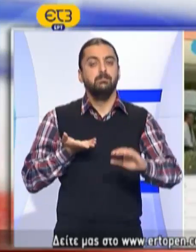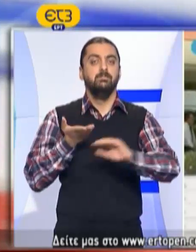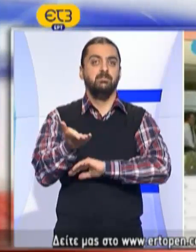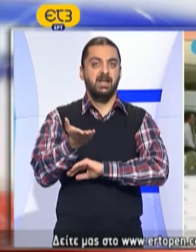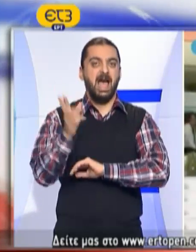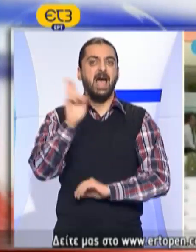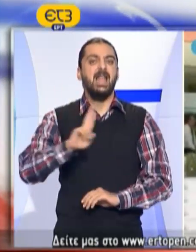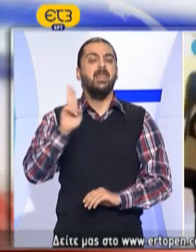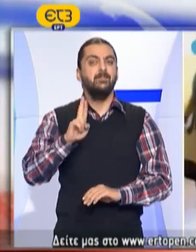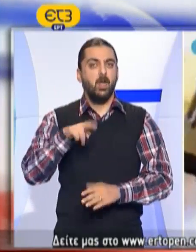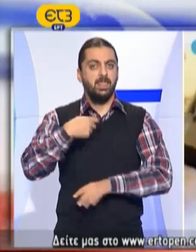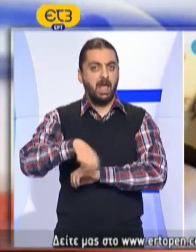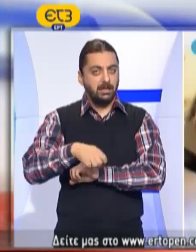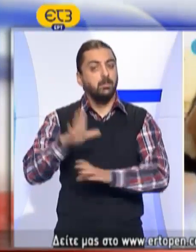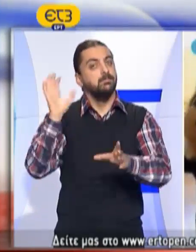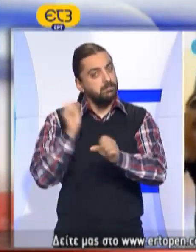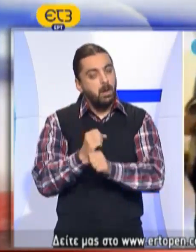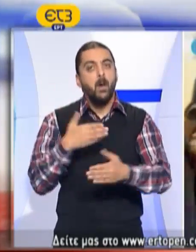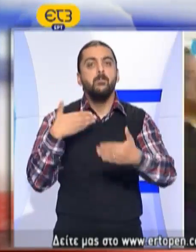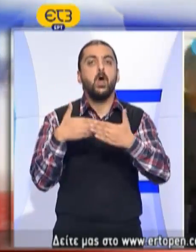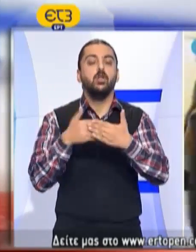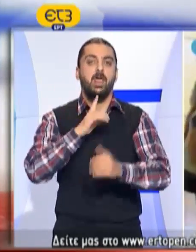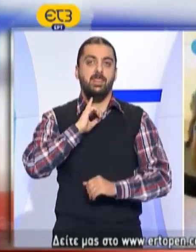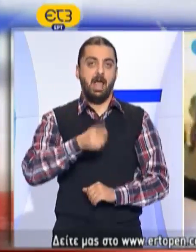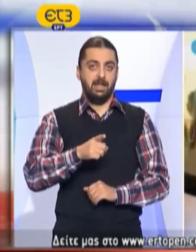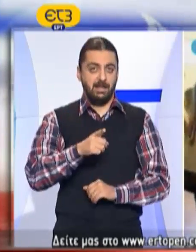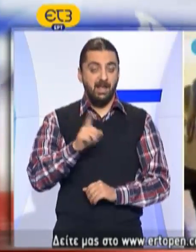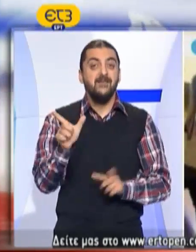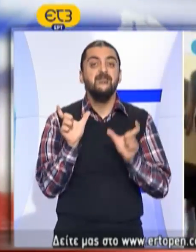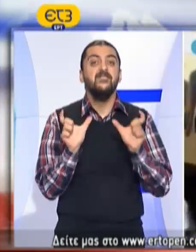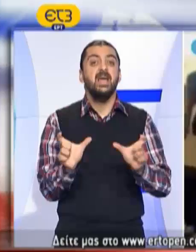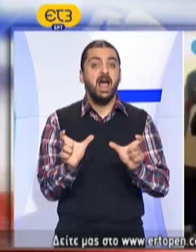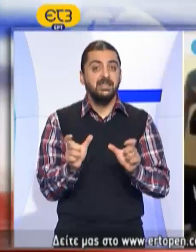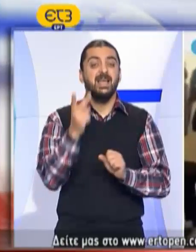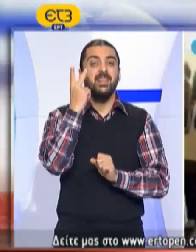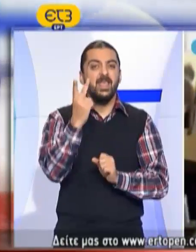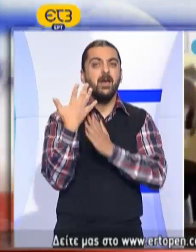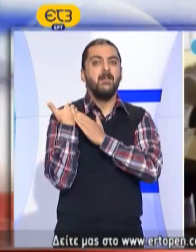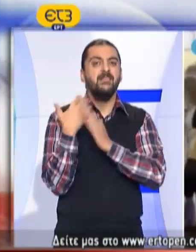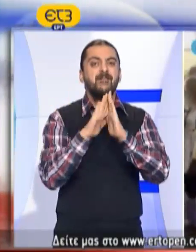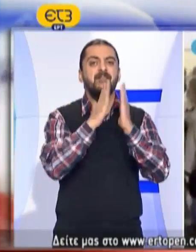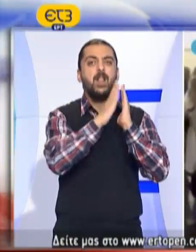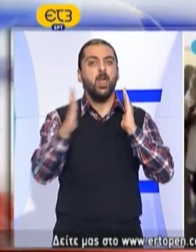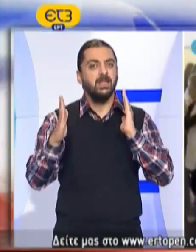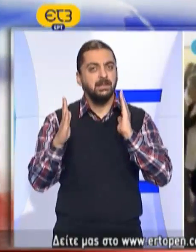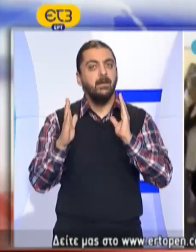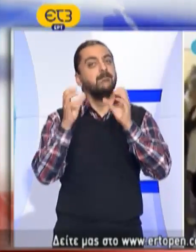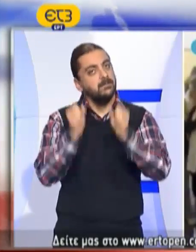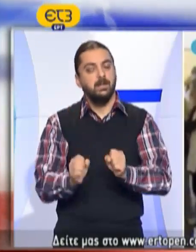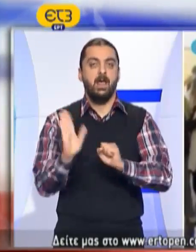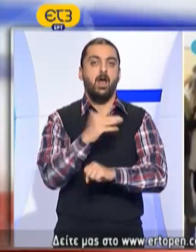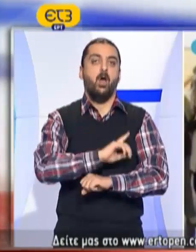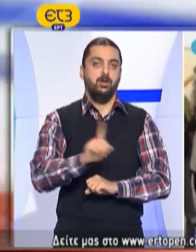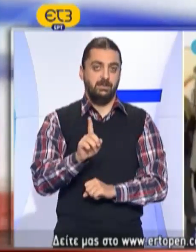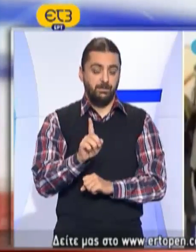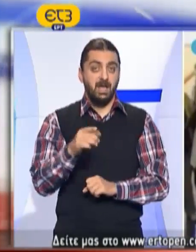κατάφερε να εκδοθούν προσωρινές διαταγές για την παραμονή των φυλάκων και των δύο βιβλιοθηκονόμων του Ιδρύματος. Έχουμε μια βιβλιοθήκη που